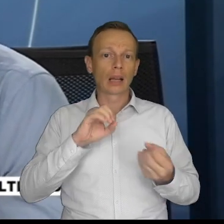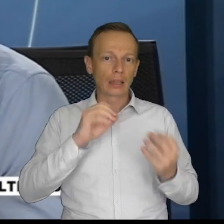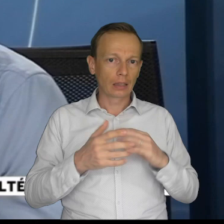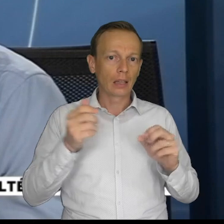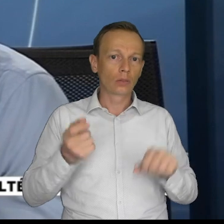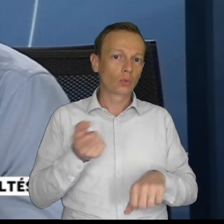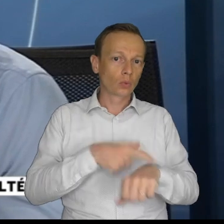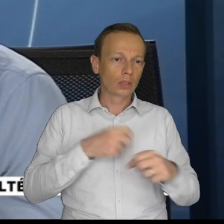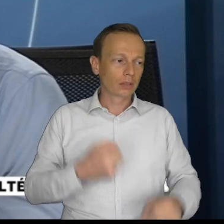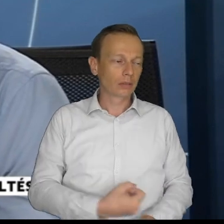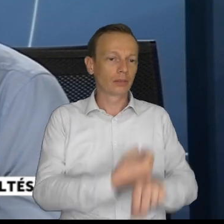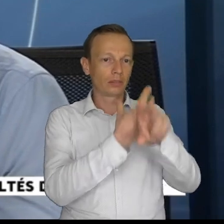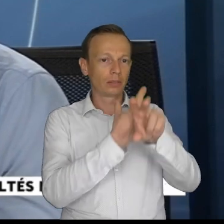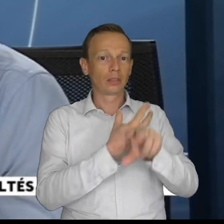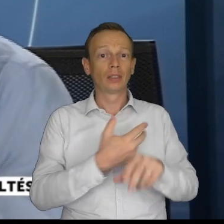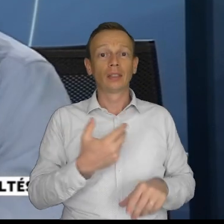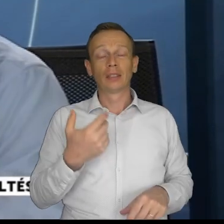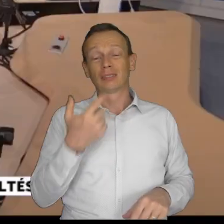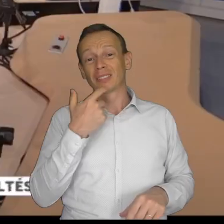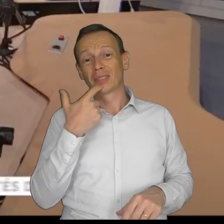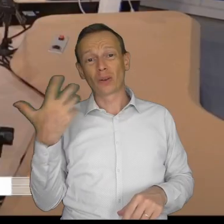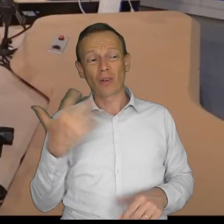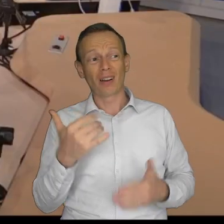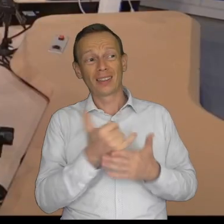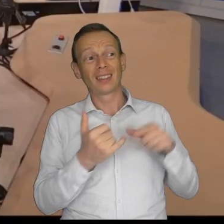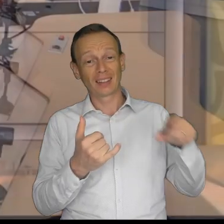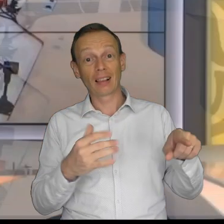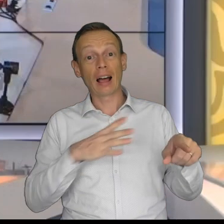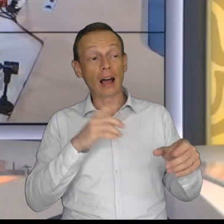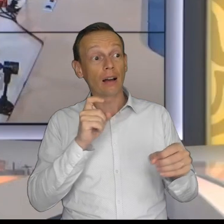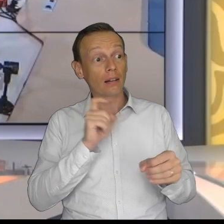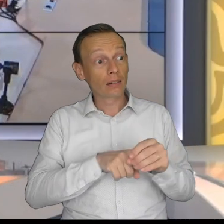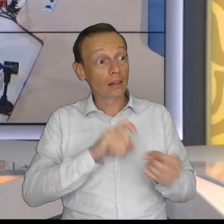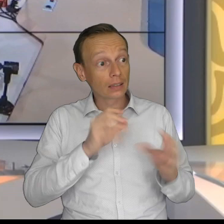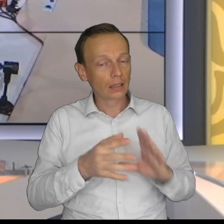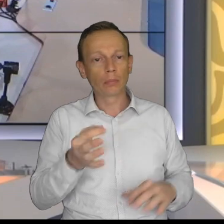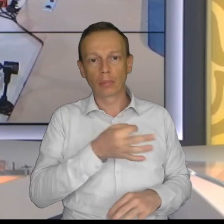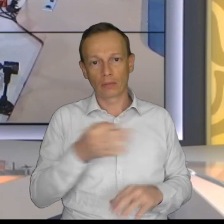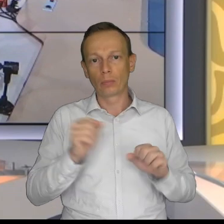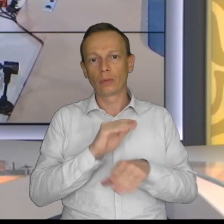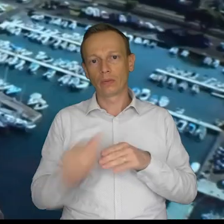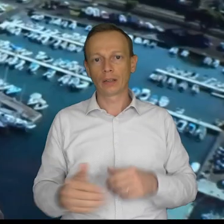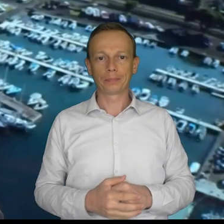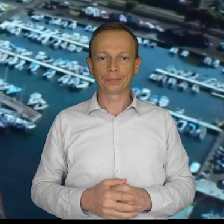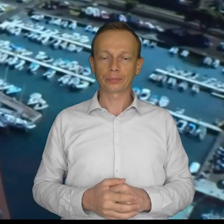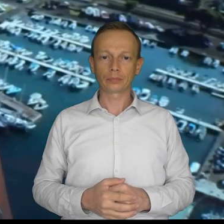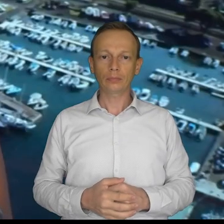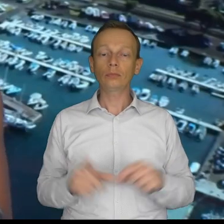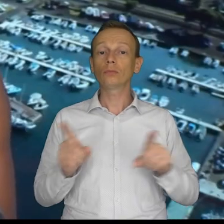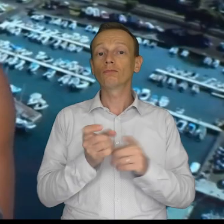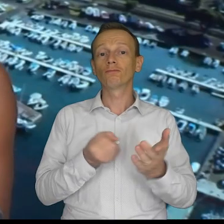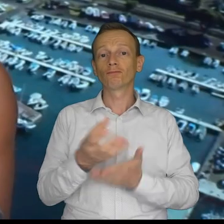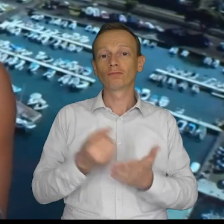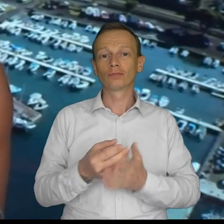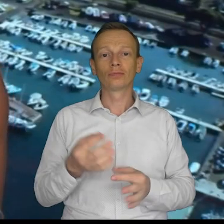Internet nécessaires, où là, effectivement, il va falloir se rendre sur une île où il y a une connexion extrêmement fiable. Voilà également